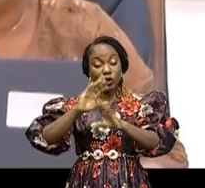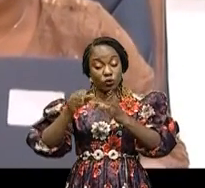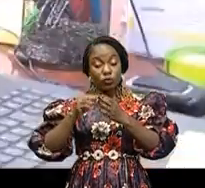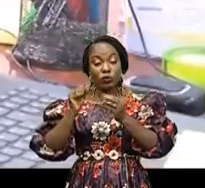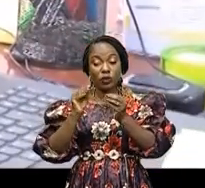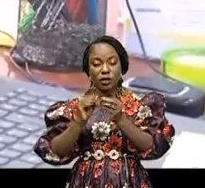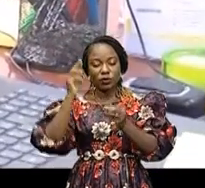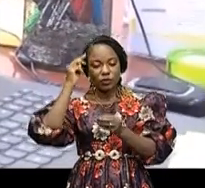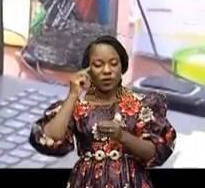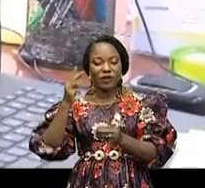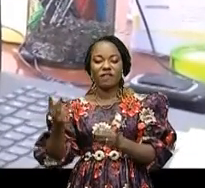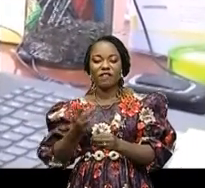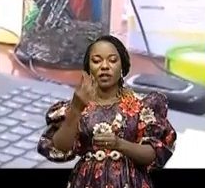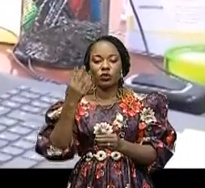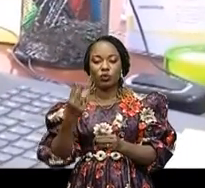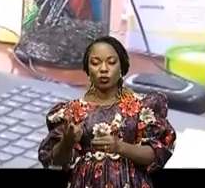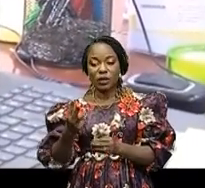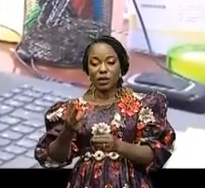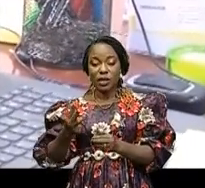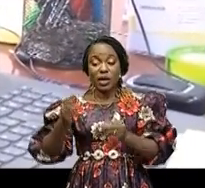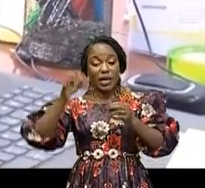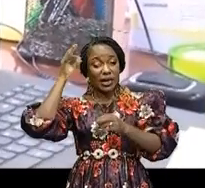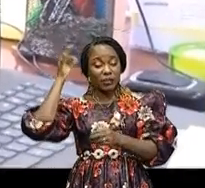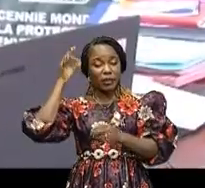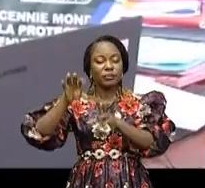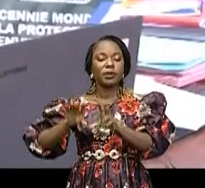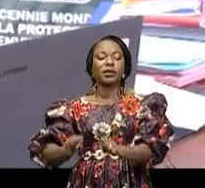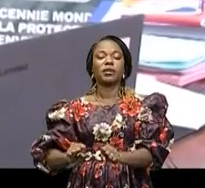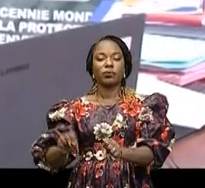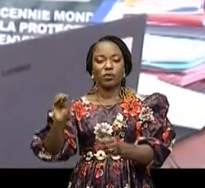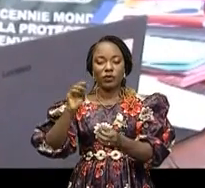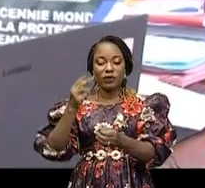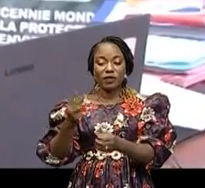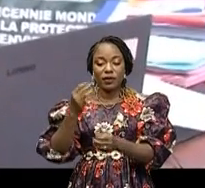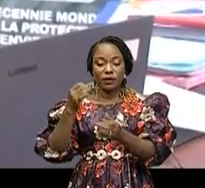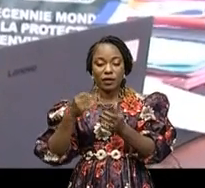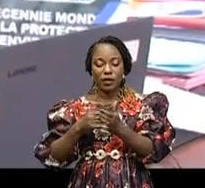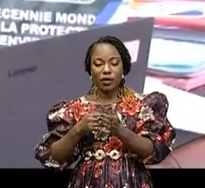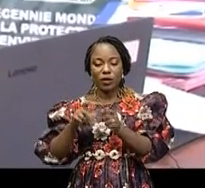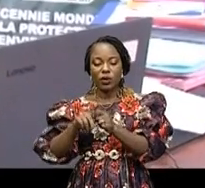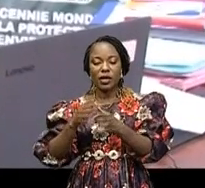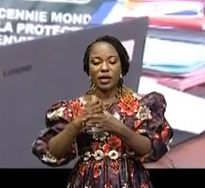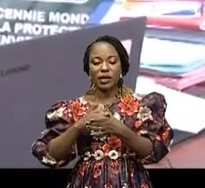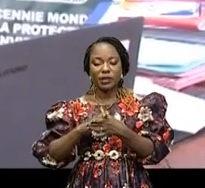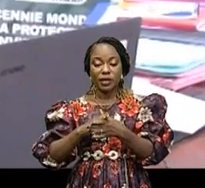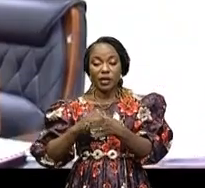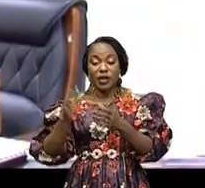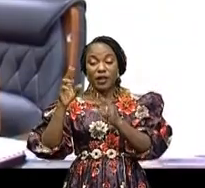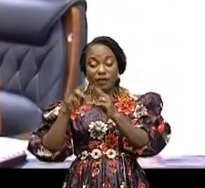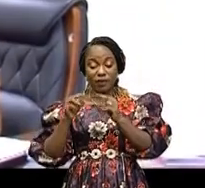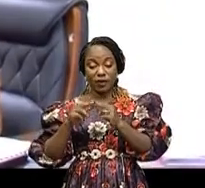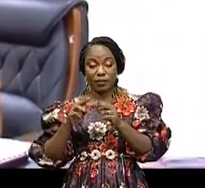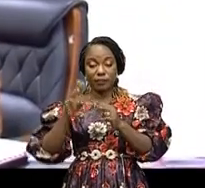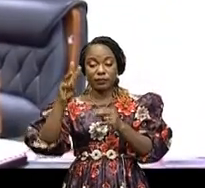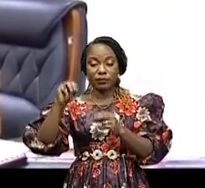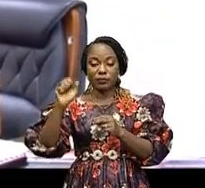neutralisation de 23 terroristes et ADF-MTM par notre armée le 9 février 2022 entre les villages Makusa et Makumu situés à